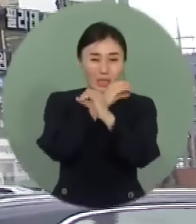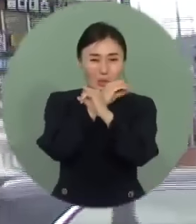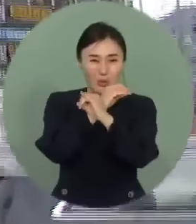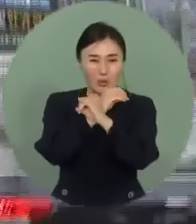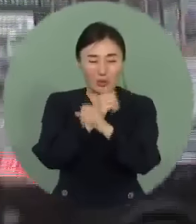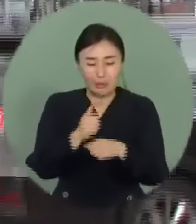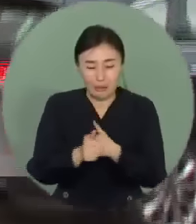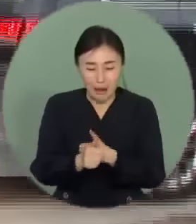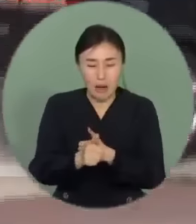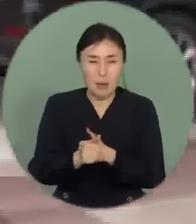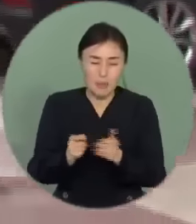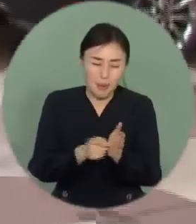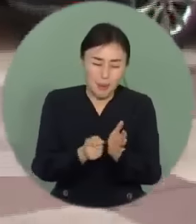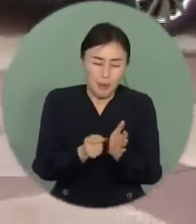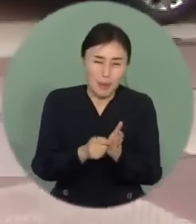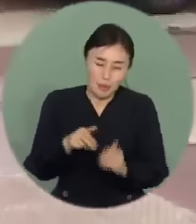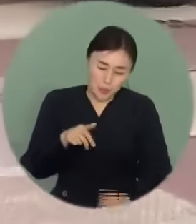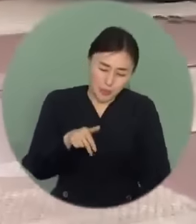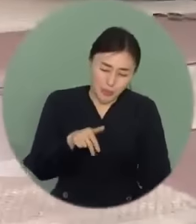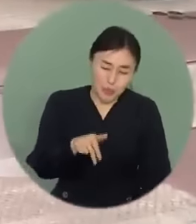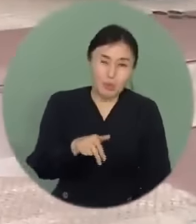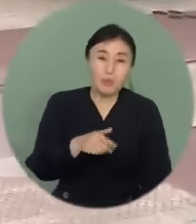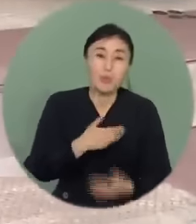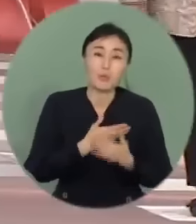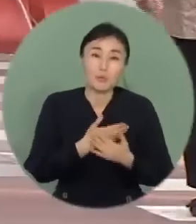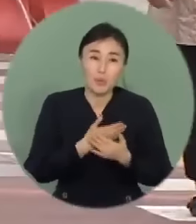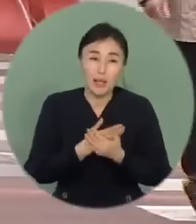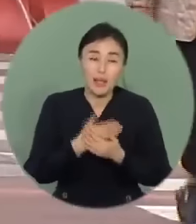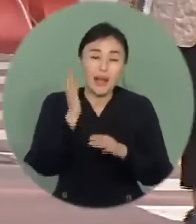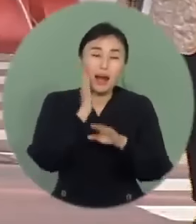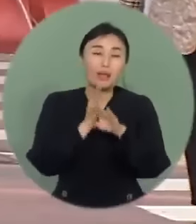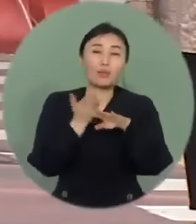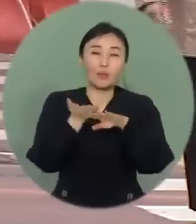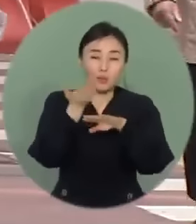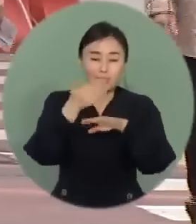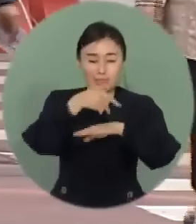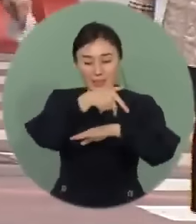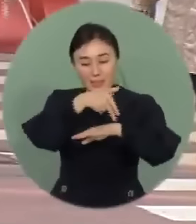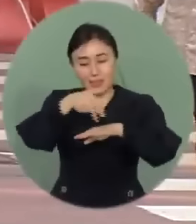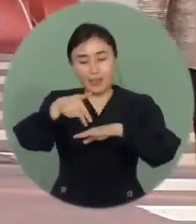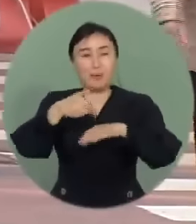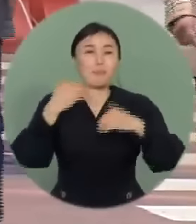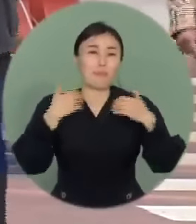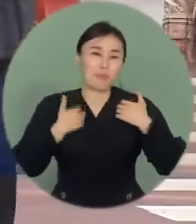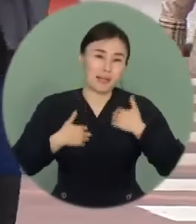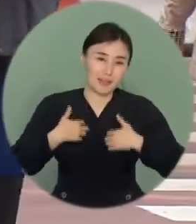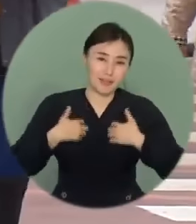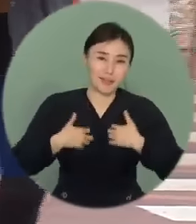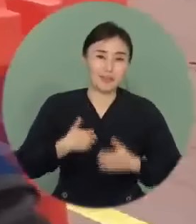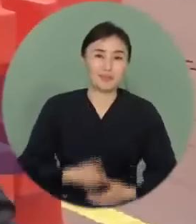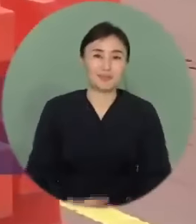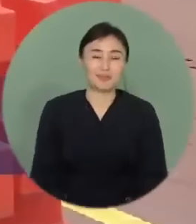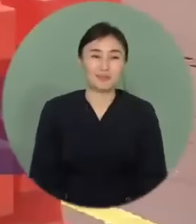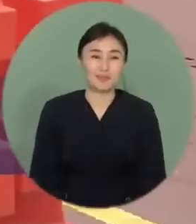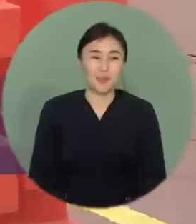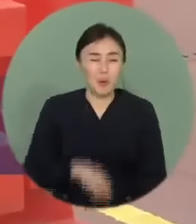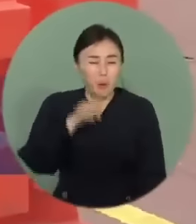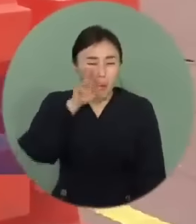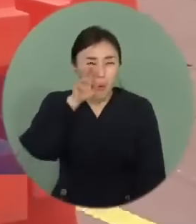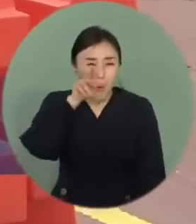횡단보도를 급히 건너야만 했던 보행자들은 공중보행로 개통을 반깁니다 혹시